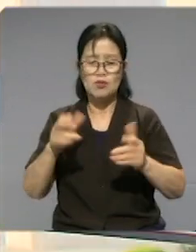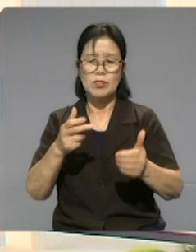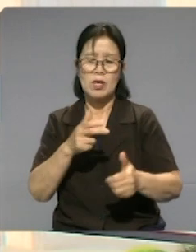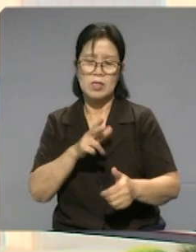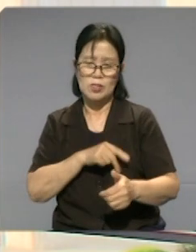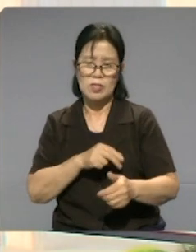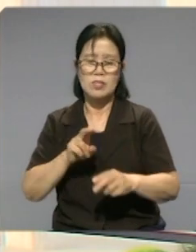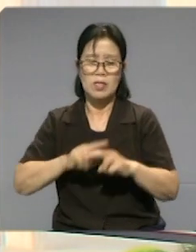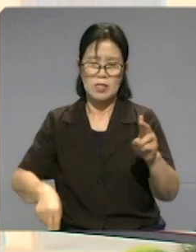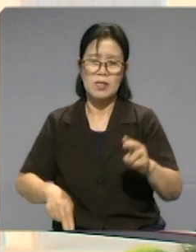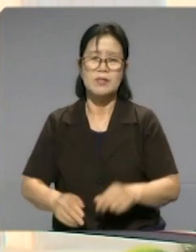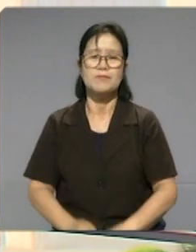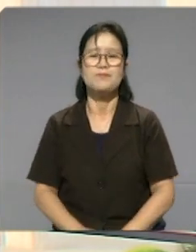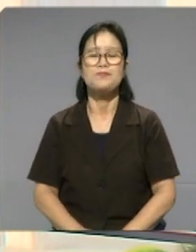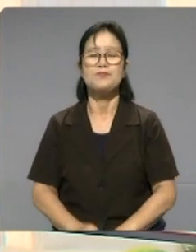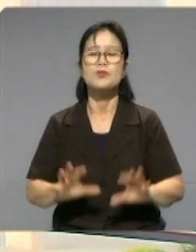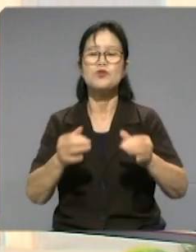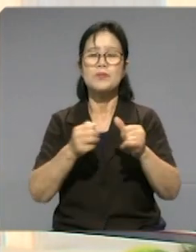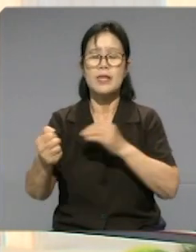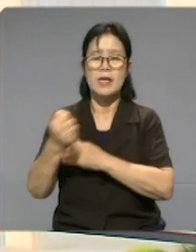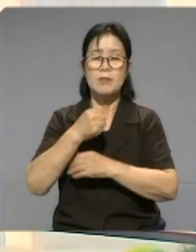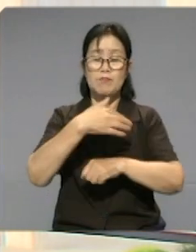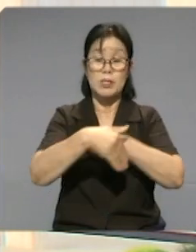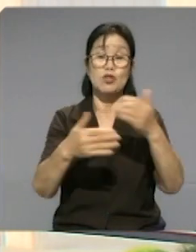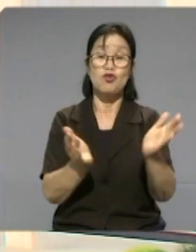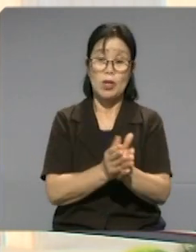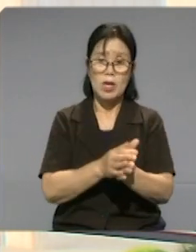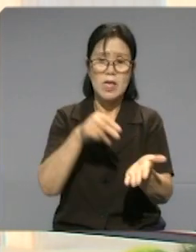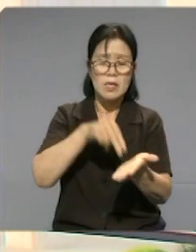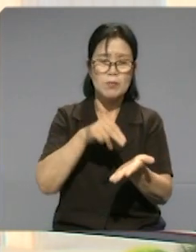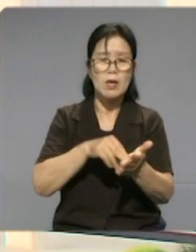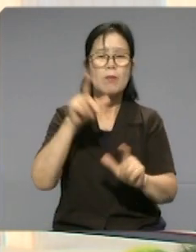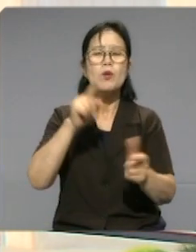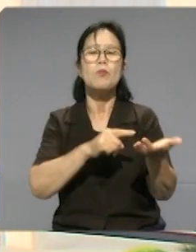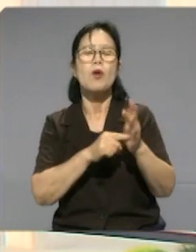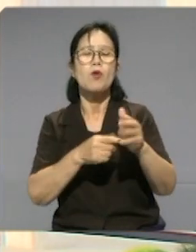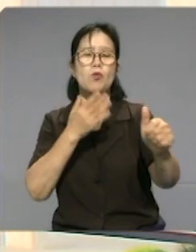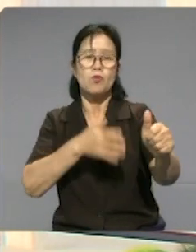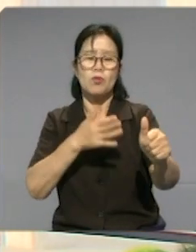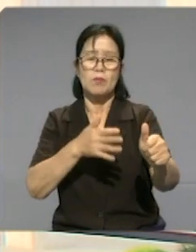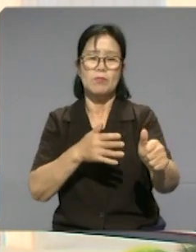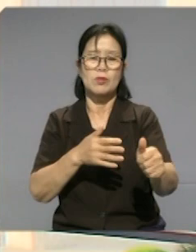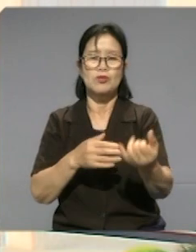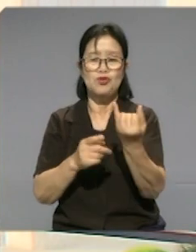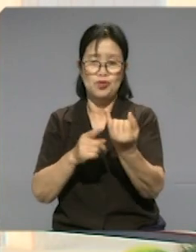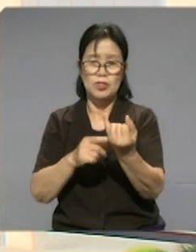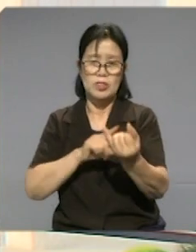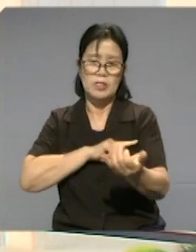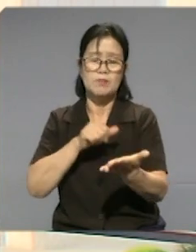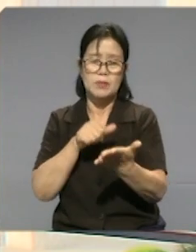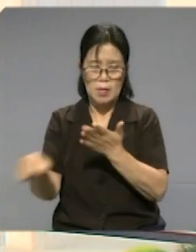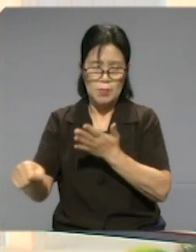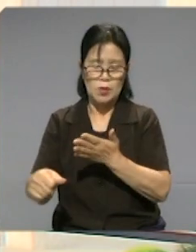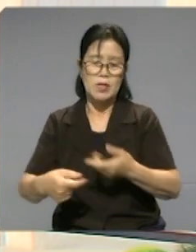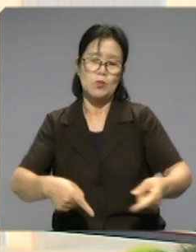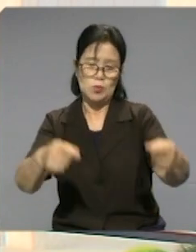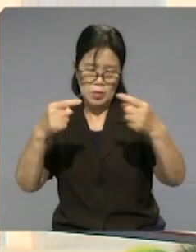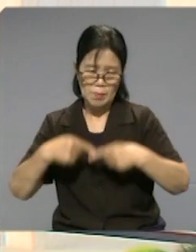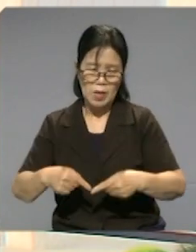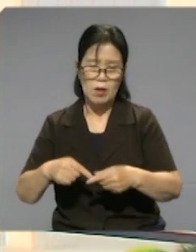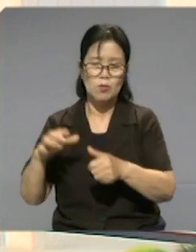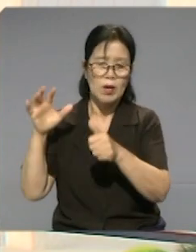사퇴하는 것이 국민의 힘은 민주당을 향해서도 입장표명을 요구하며 유니온 제명의 동참하라고 거듭